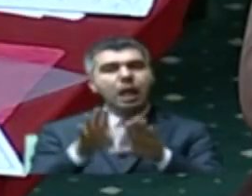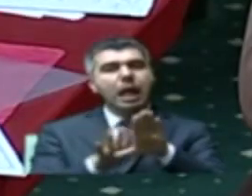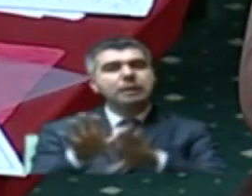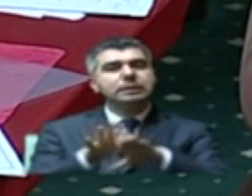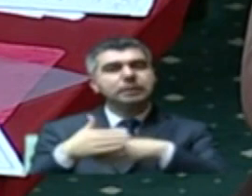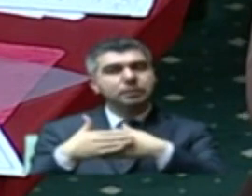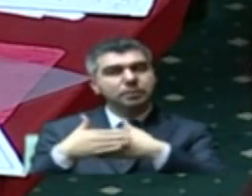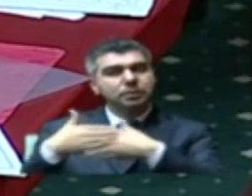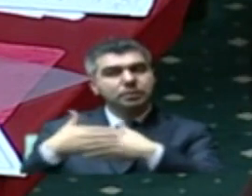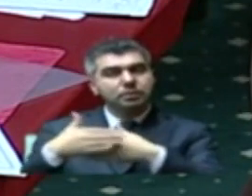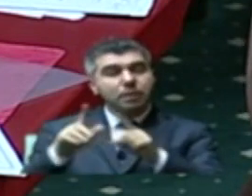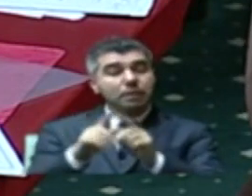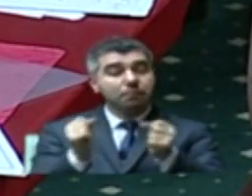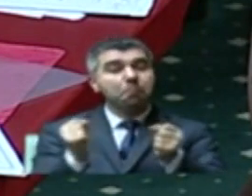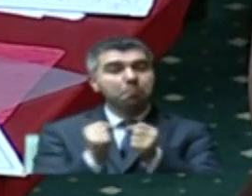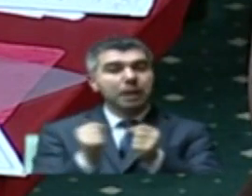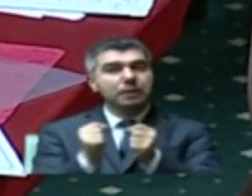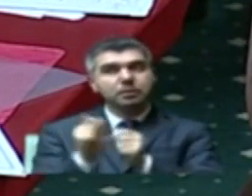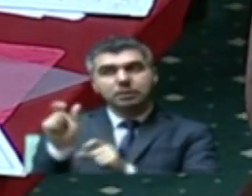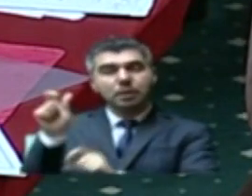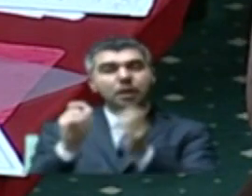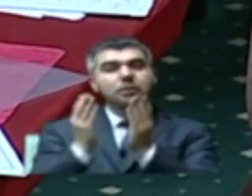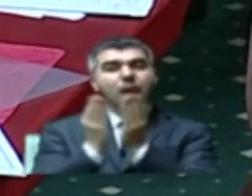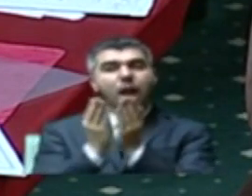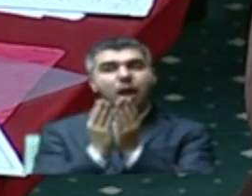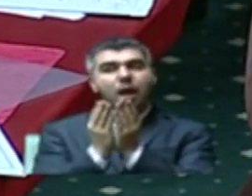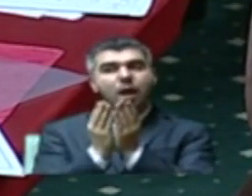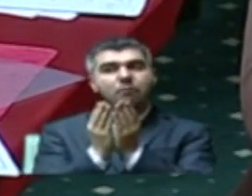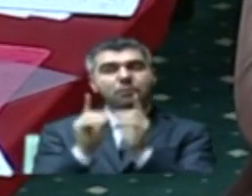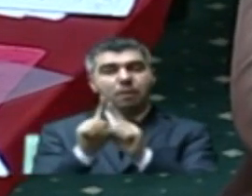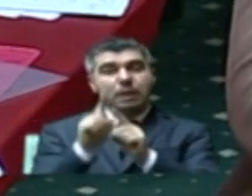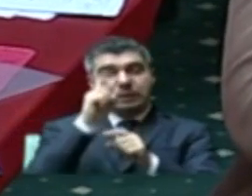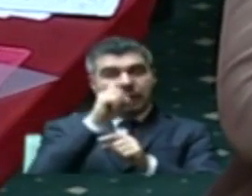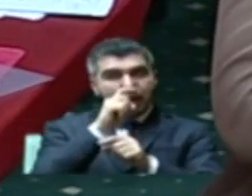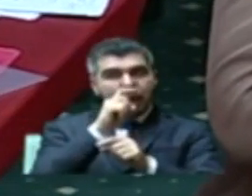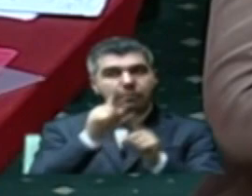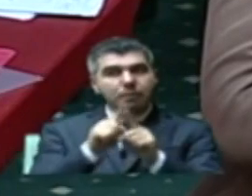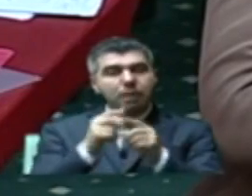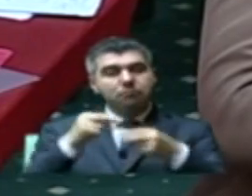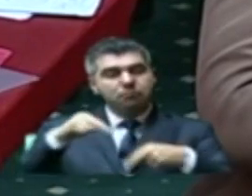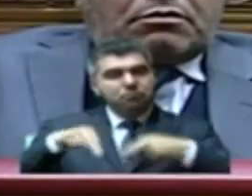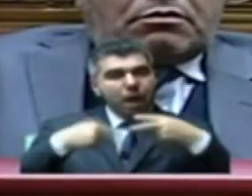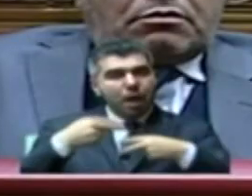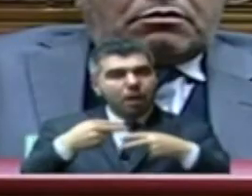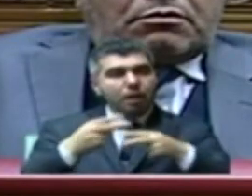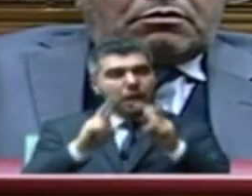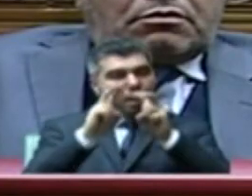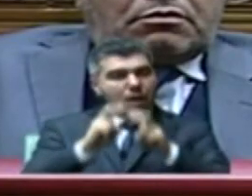أن هذا موسم ديال البرد، نزلاء الطلبة هناك مع البرد القارس كاين نقص في التغذية، كاين نقص في